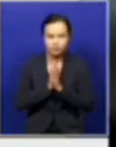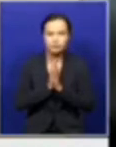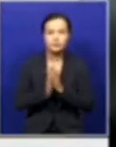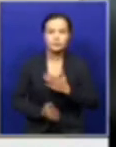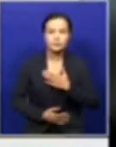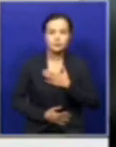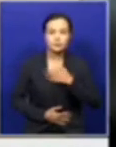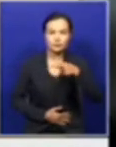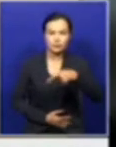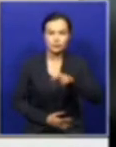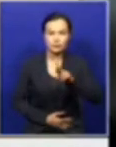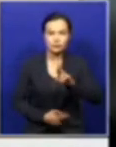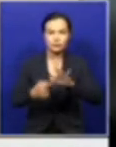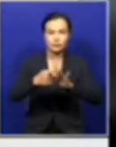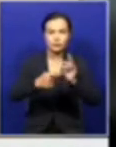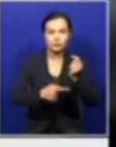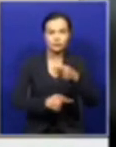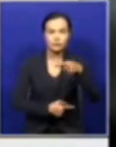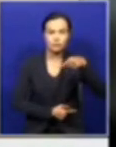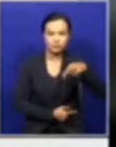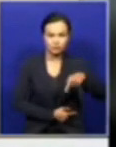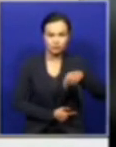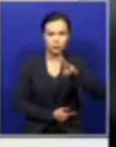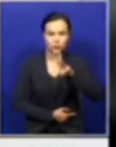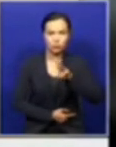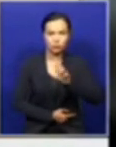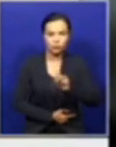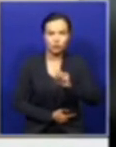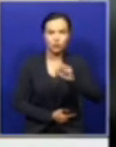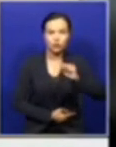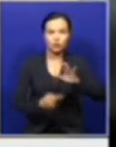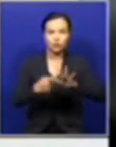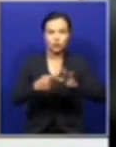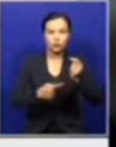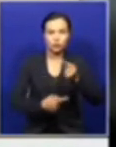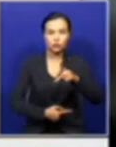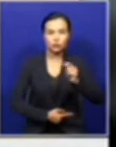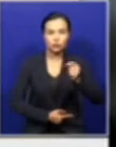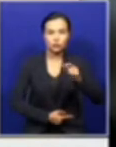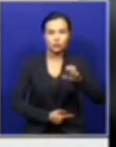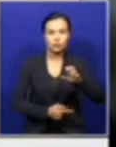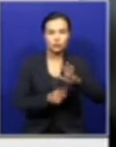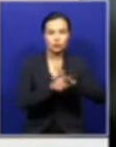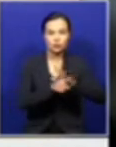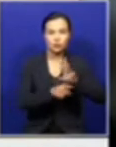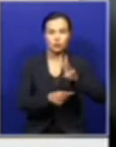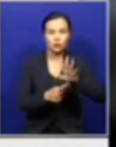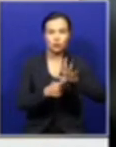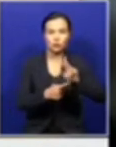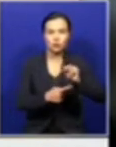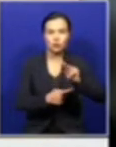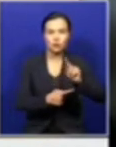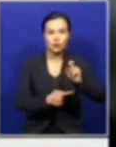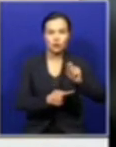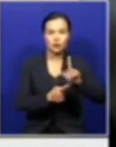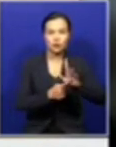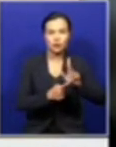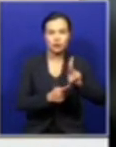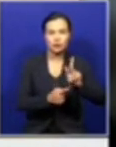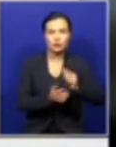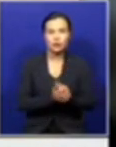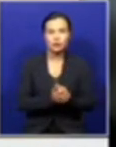ผมนายพรเทพวิสุทธิ์วัฒนศักดิ์สมาชิกสภาผู้แทนราษฎรจังหวัดประจวบคีรีขันธ์พรรคเพื่อไ